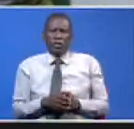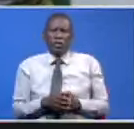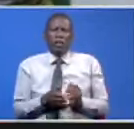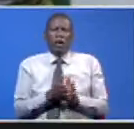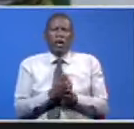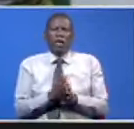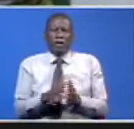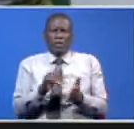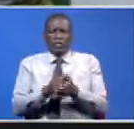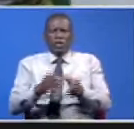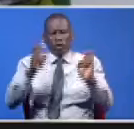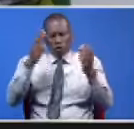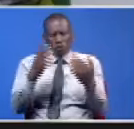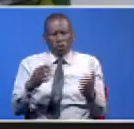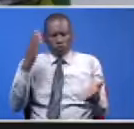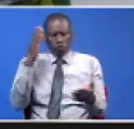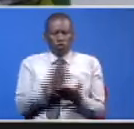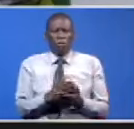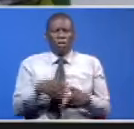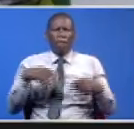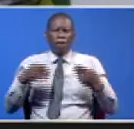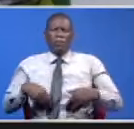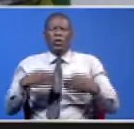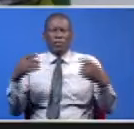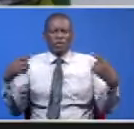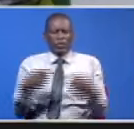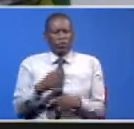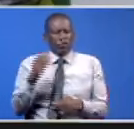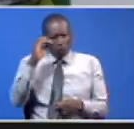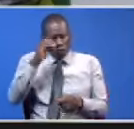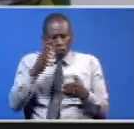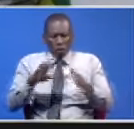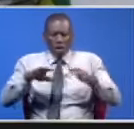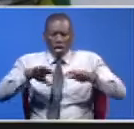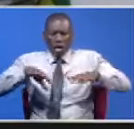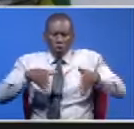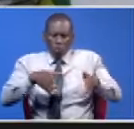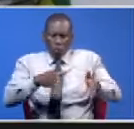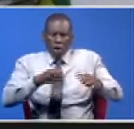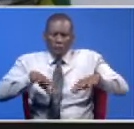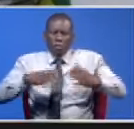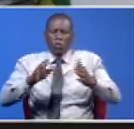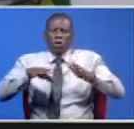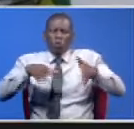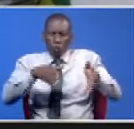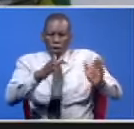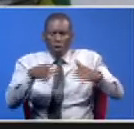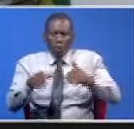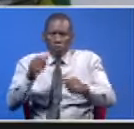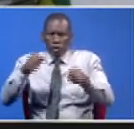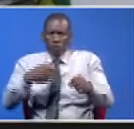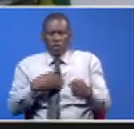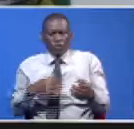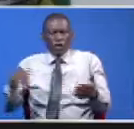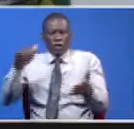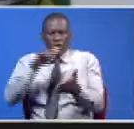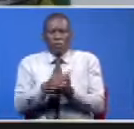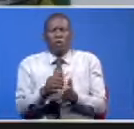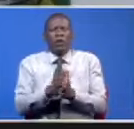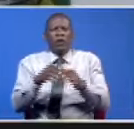jambo, sasa tuweze kulikomesha, watu watoe maoni mbadala kuhusu vile ambavyo tutaweza kuwa na uwanja wa ndege na